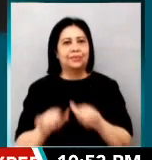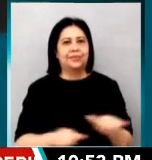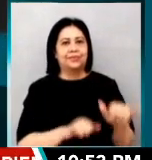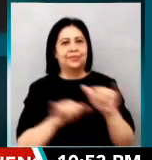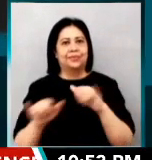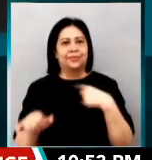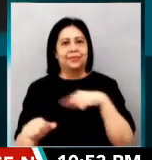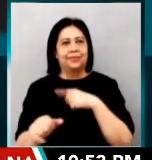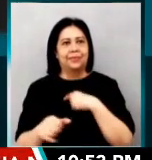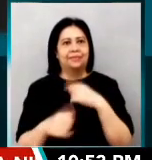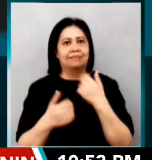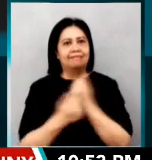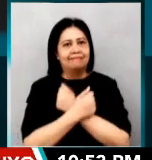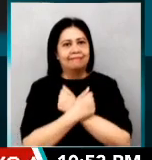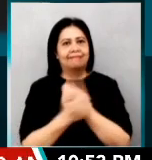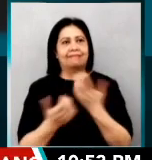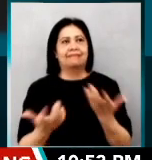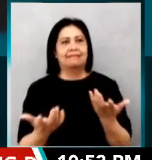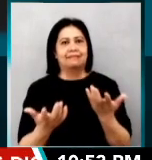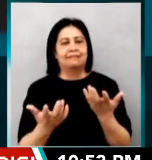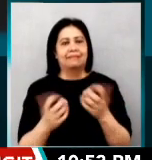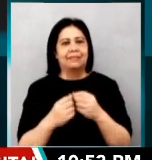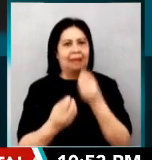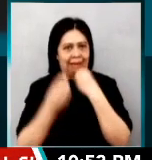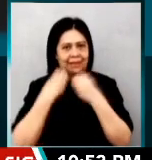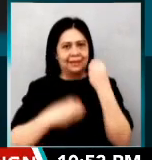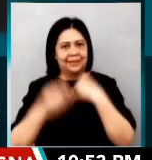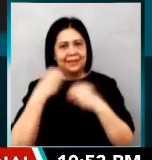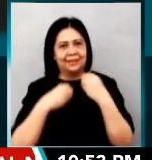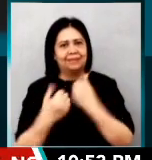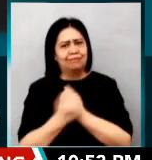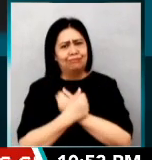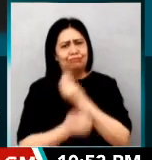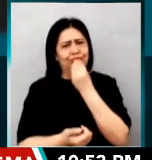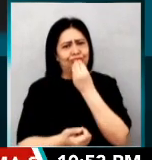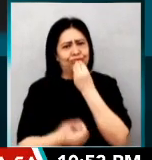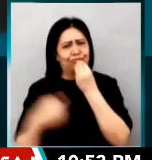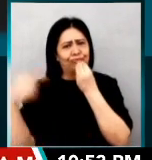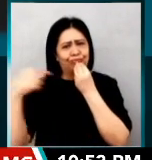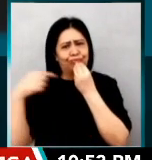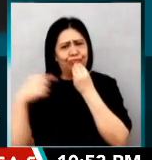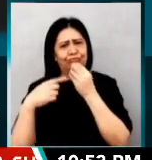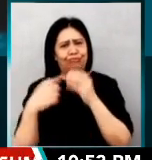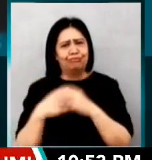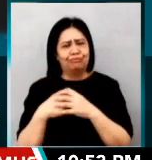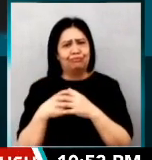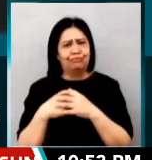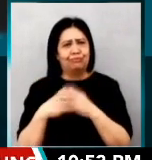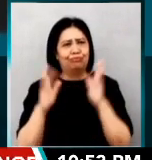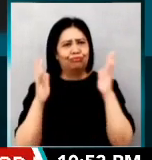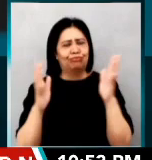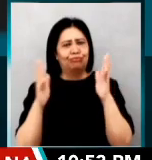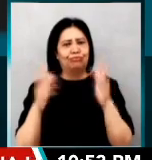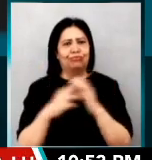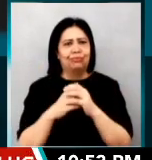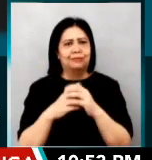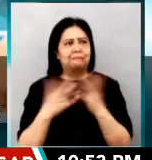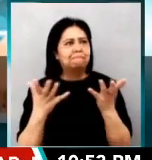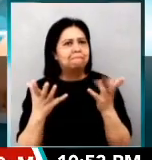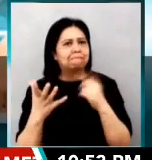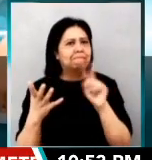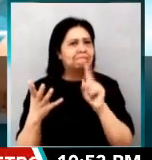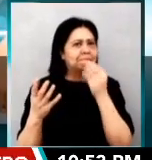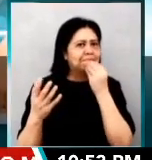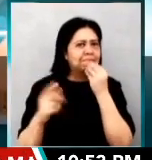kaming kumain eh. Mahilig kami sa food. Lagi kaming nag-uusap na ano yung kakainin mo mamaya